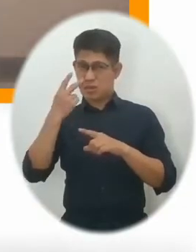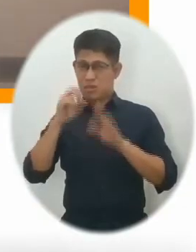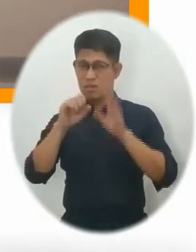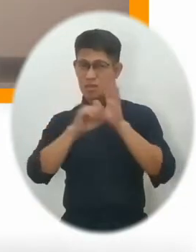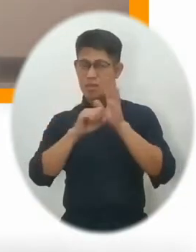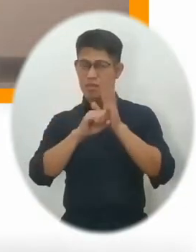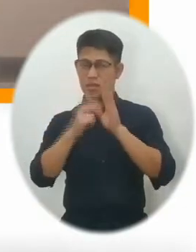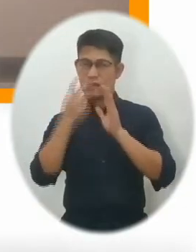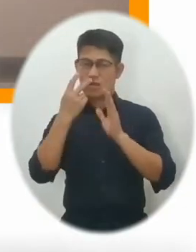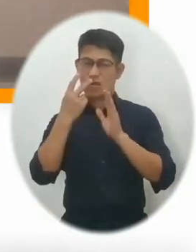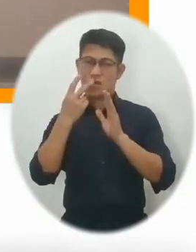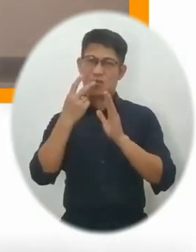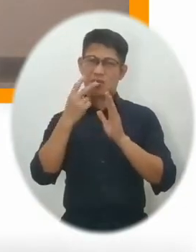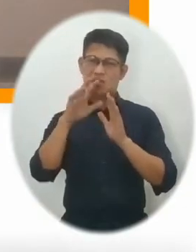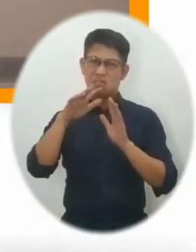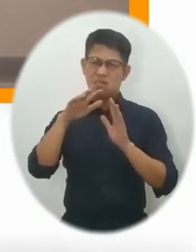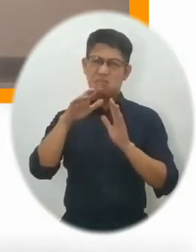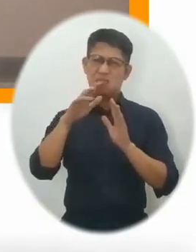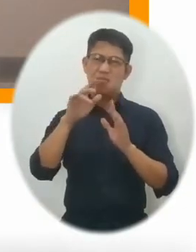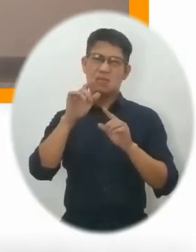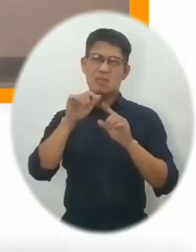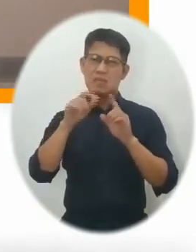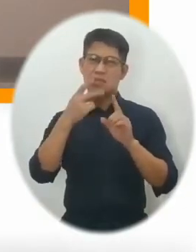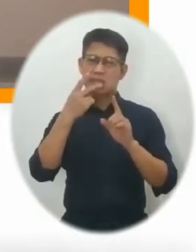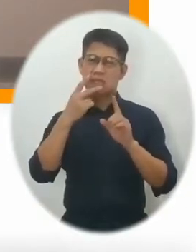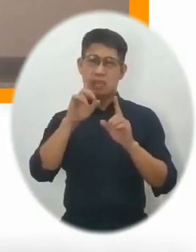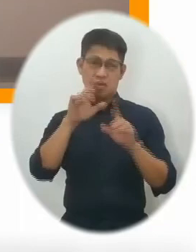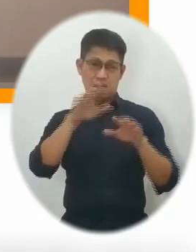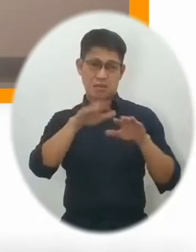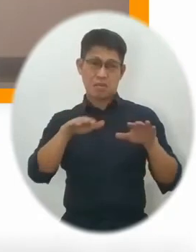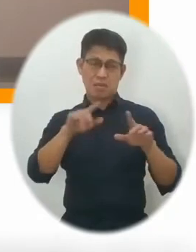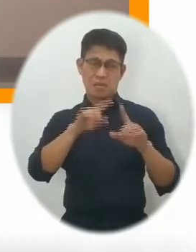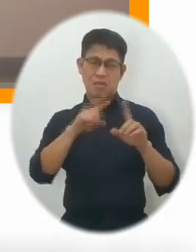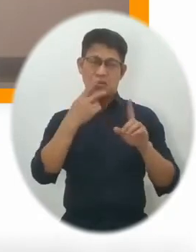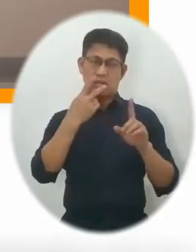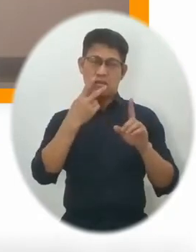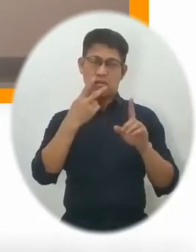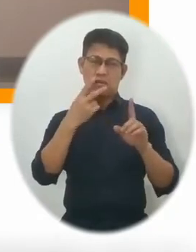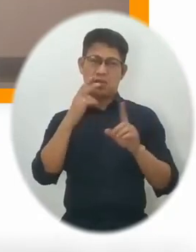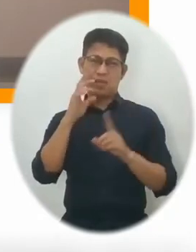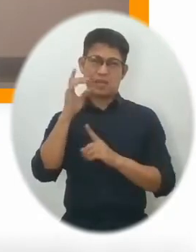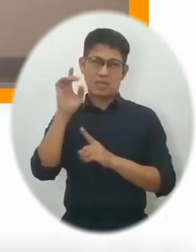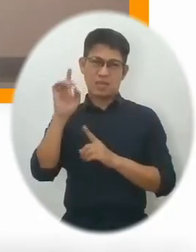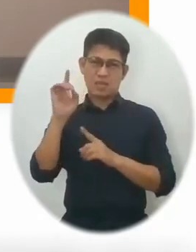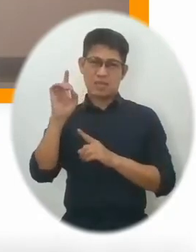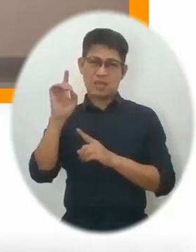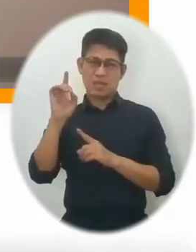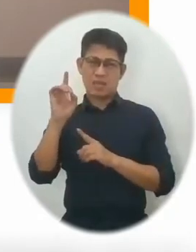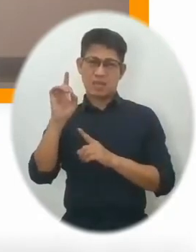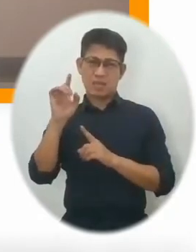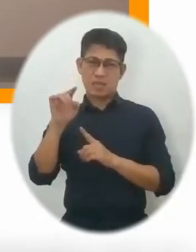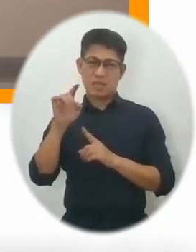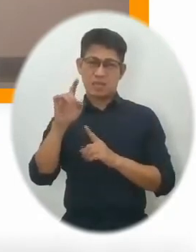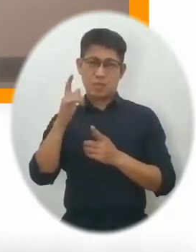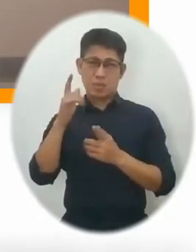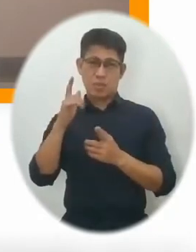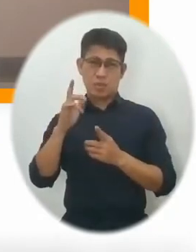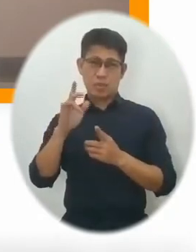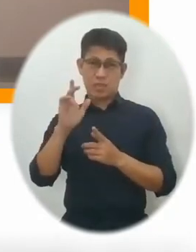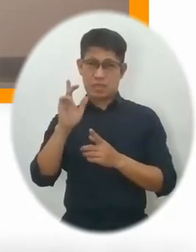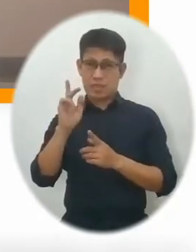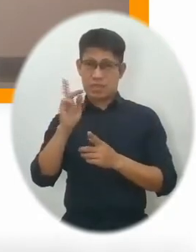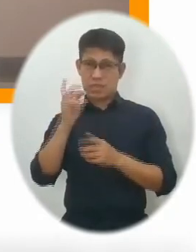mga sintomas nito ay maaring banayad lamang. Ang isang bata na may thalassemia ay maaring magkaroon